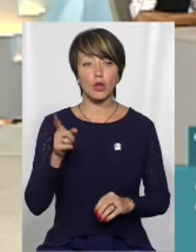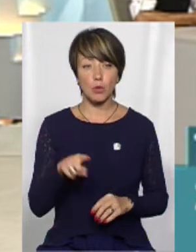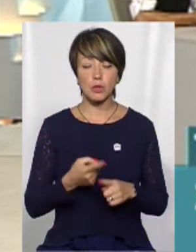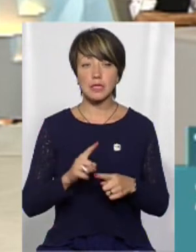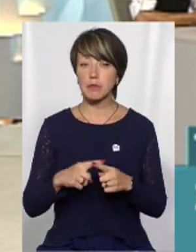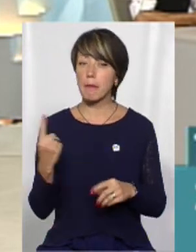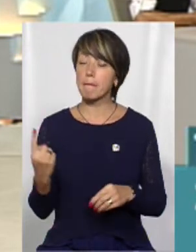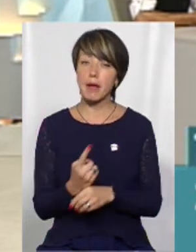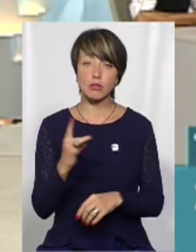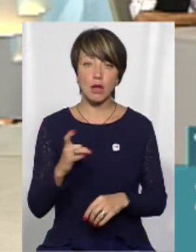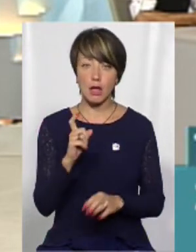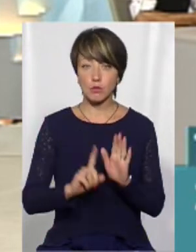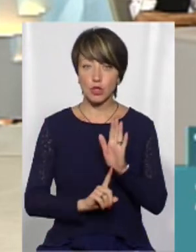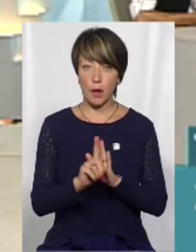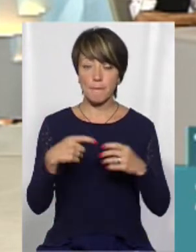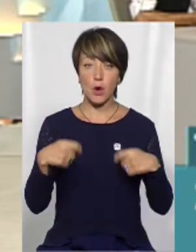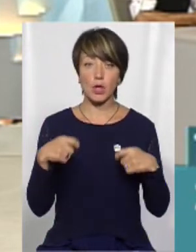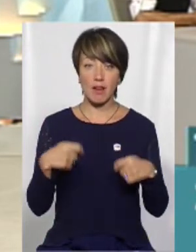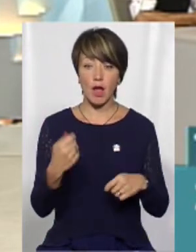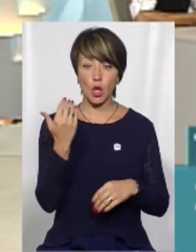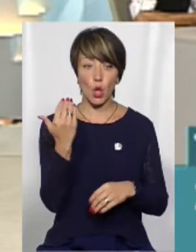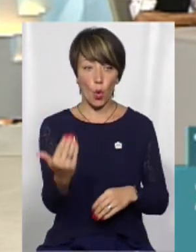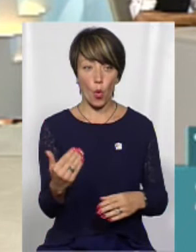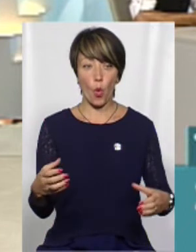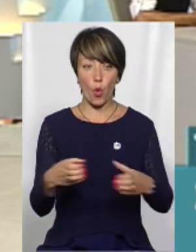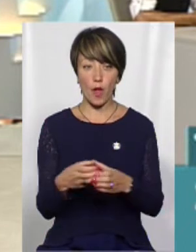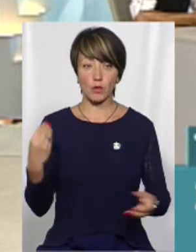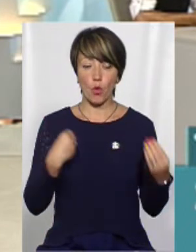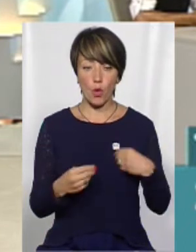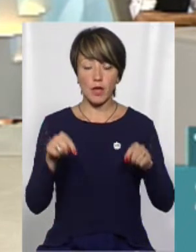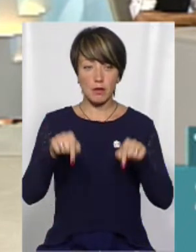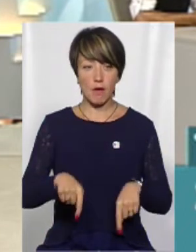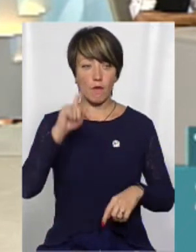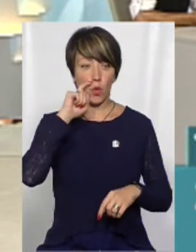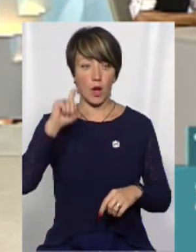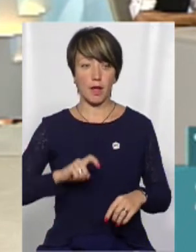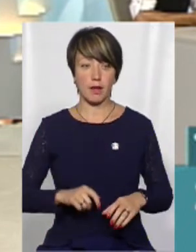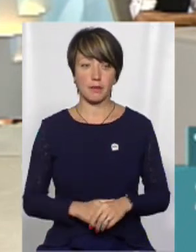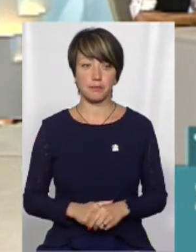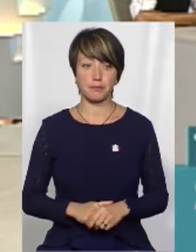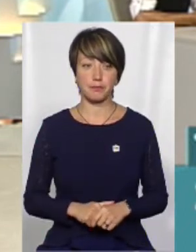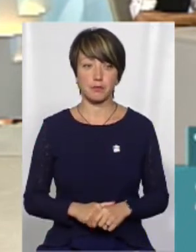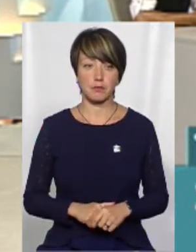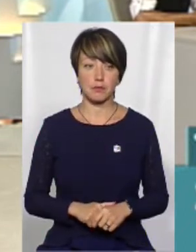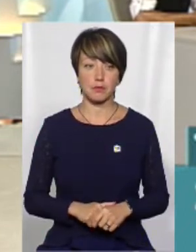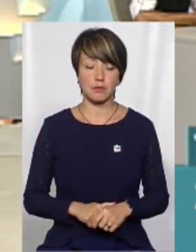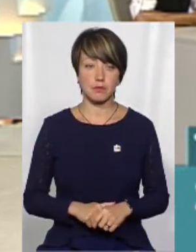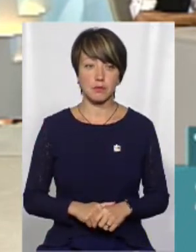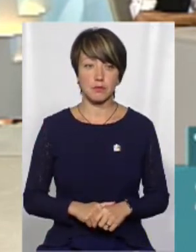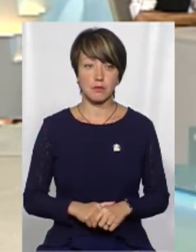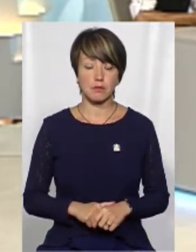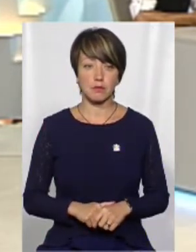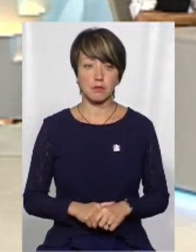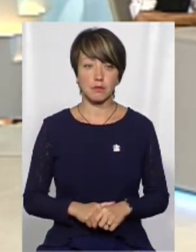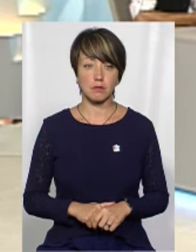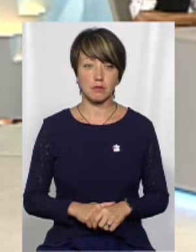буде перший раз, як він розпочне продавати його колекцію, його одяг саме в Україні. On va ouvrir en septembre un magasin